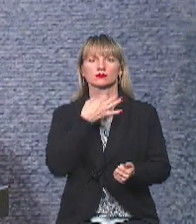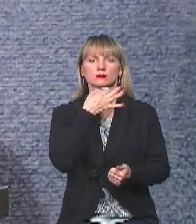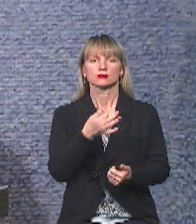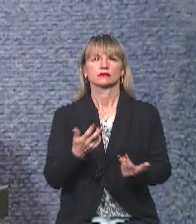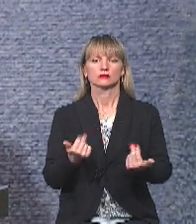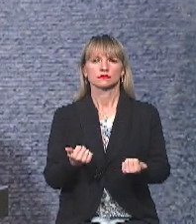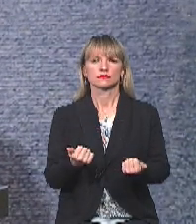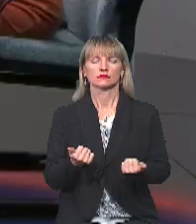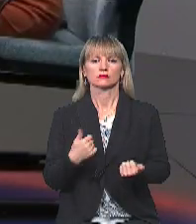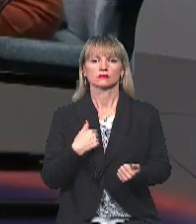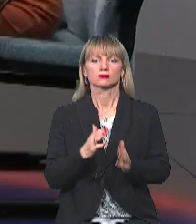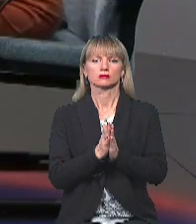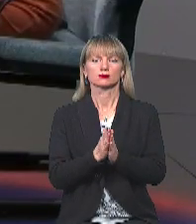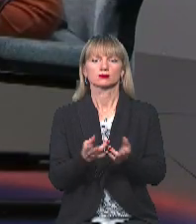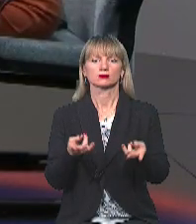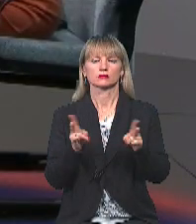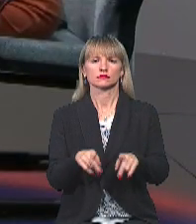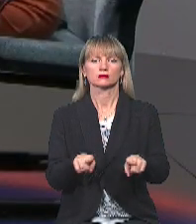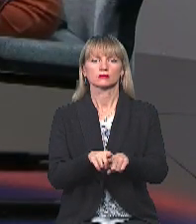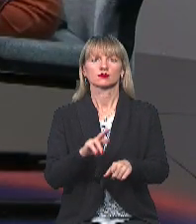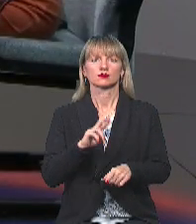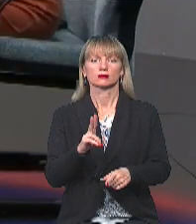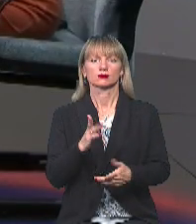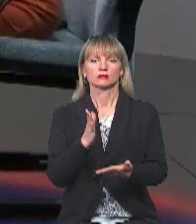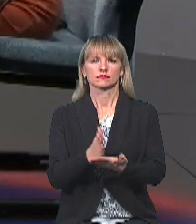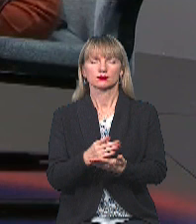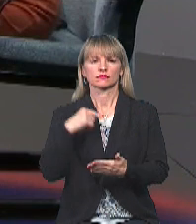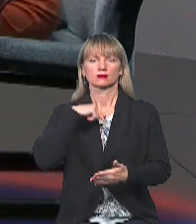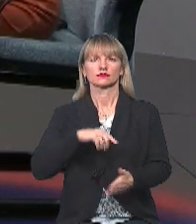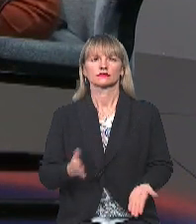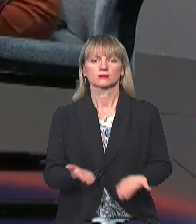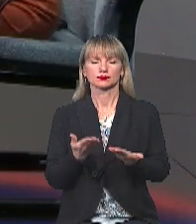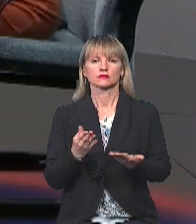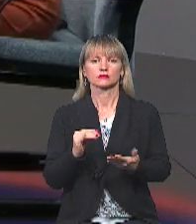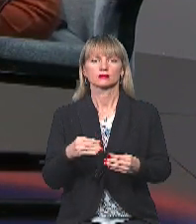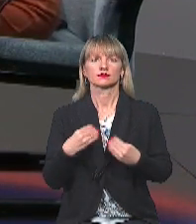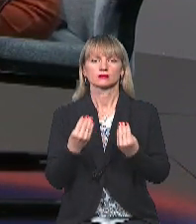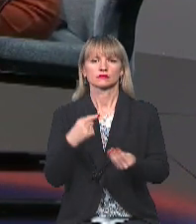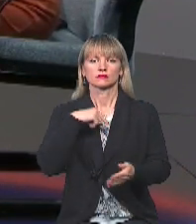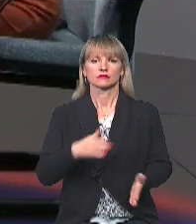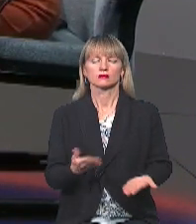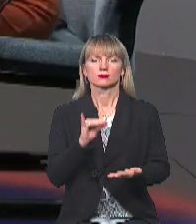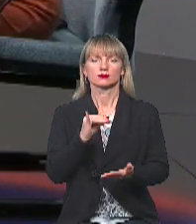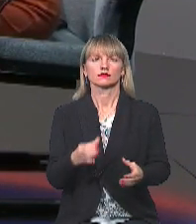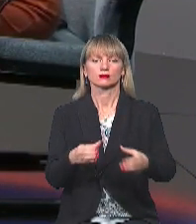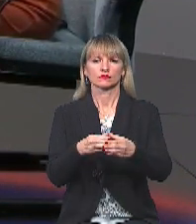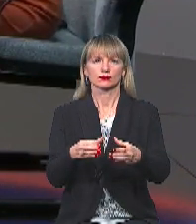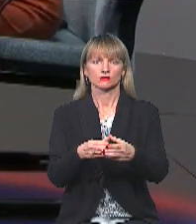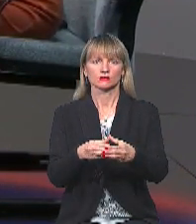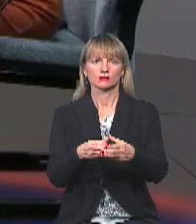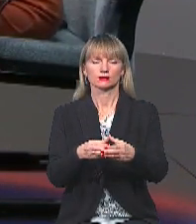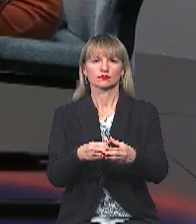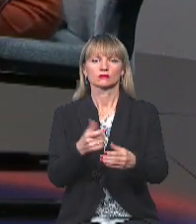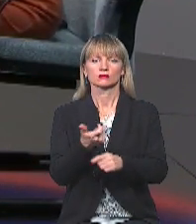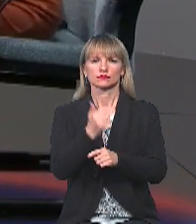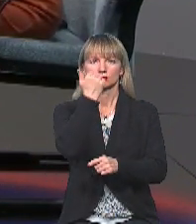Тому я вас прошу залишатися такими, як є. Надихатися і надихати, і гуртуватися, те, про що ми говорили.